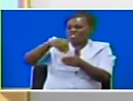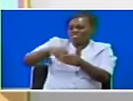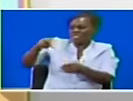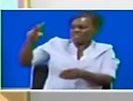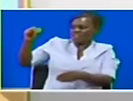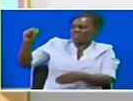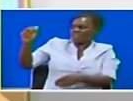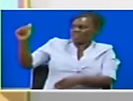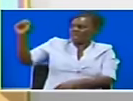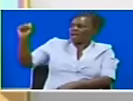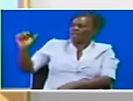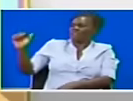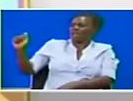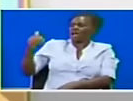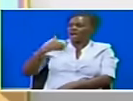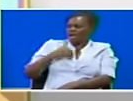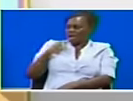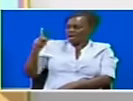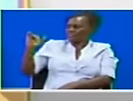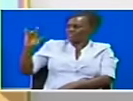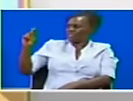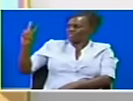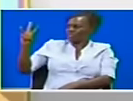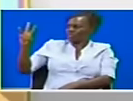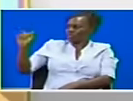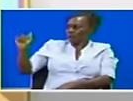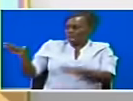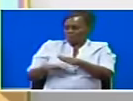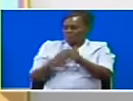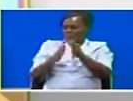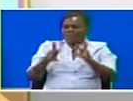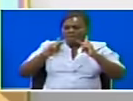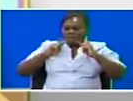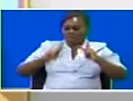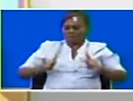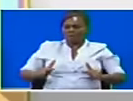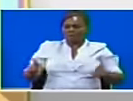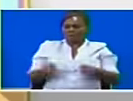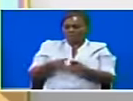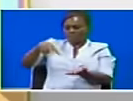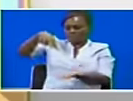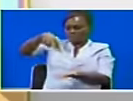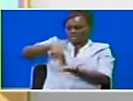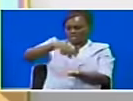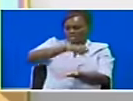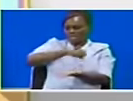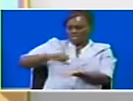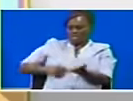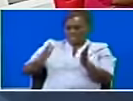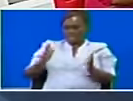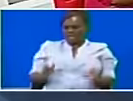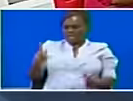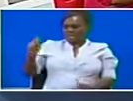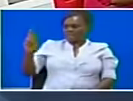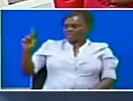muungano wa NASA. Tuko naye Kipruto Kiru ambaye ni naibu kiongozi wa muungano wa Amani Party ambaye pia ni mgombezi wa kiti cha useneta katika kaunti ya Trans Nzoia.